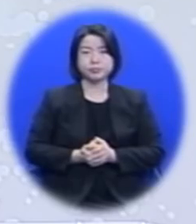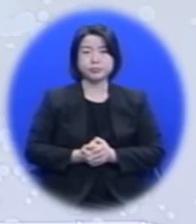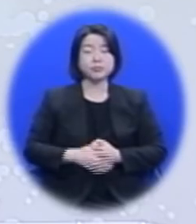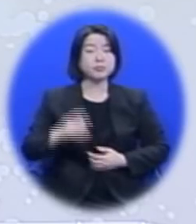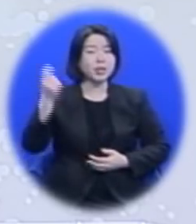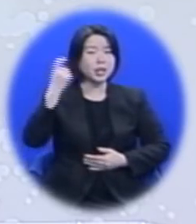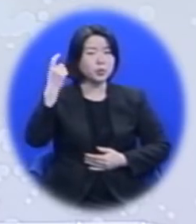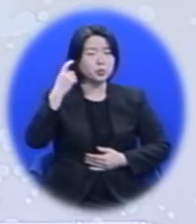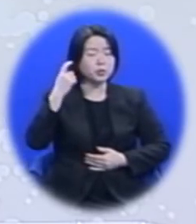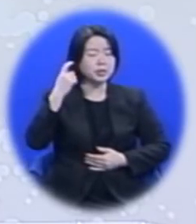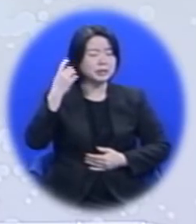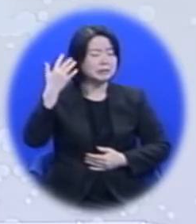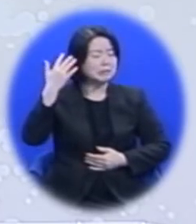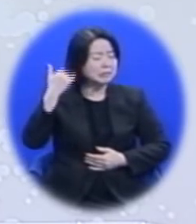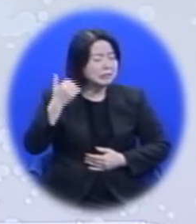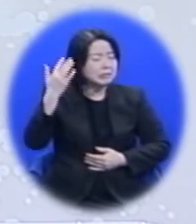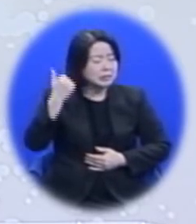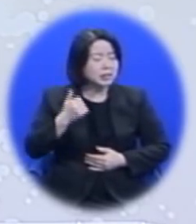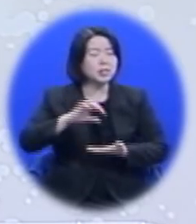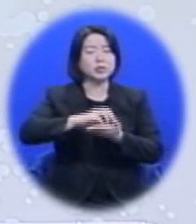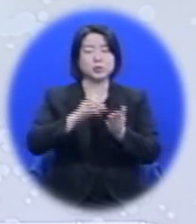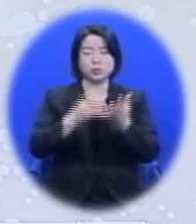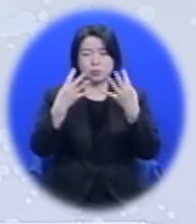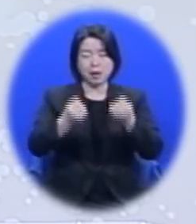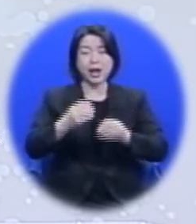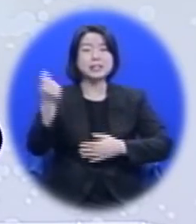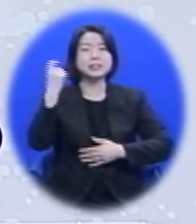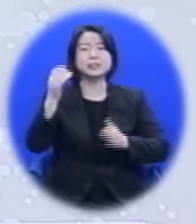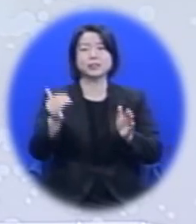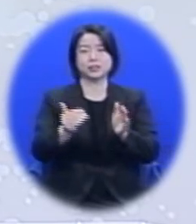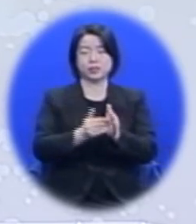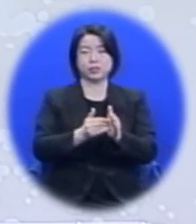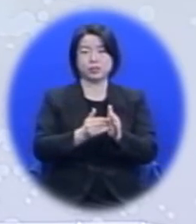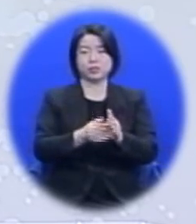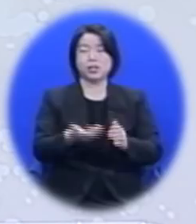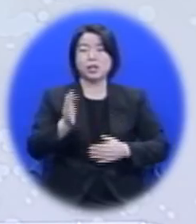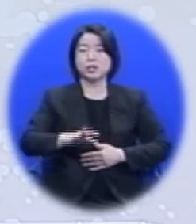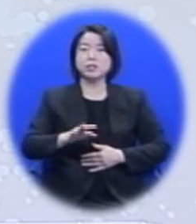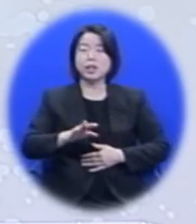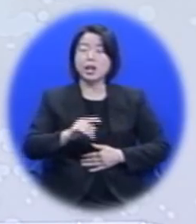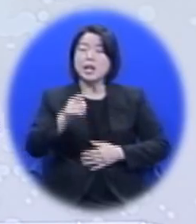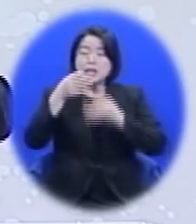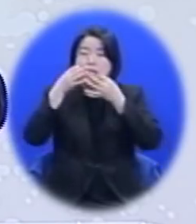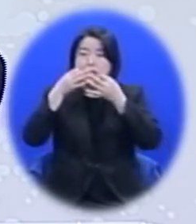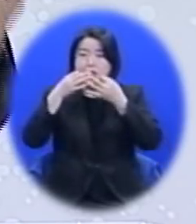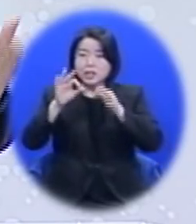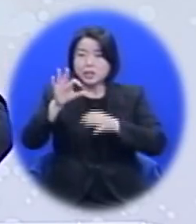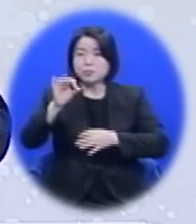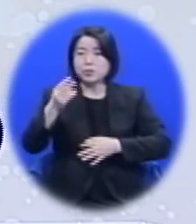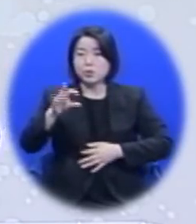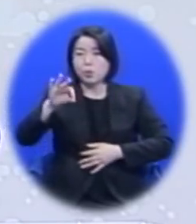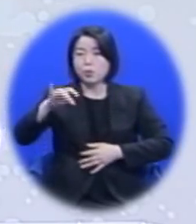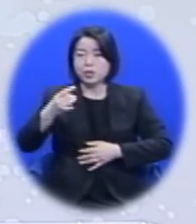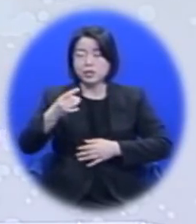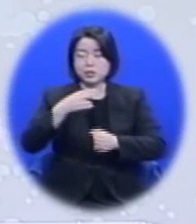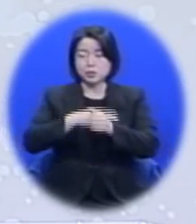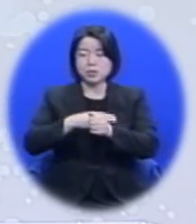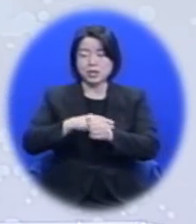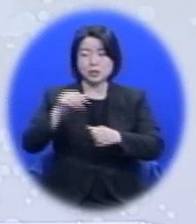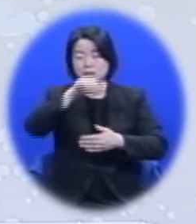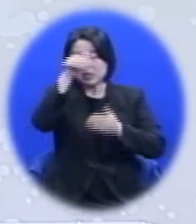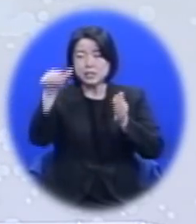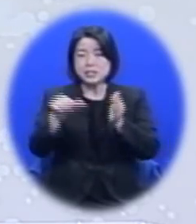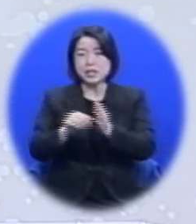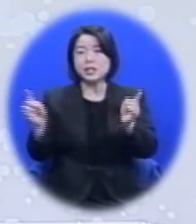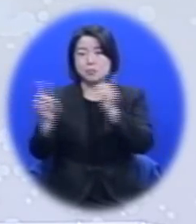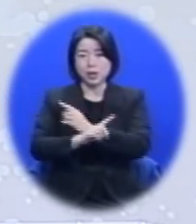귀에 못이 박도록 들으셨을 거예요. 그런데 어떻게 그는 그 말씀에 인생이 뒤집어지고 우리는